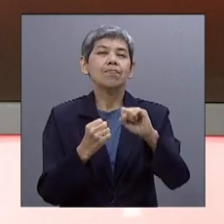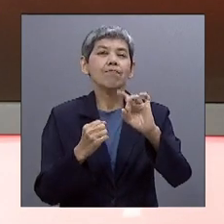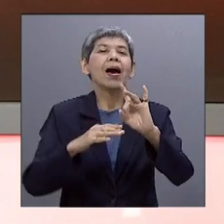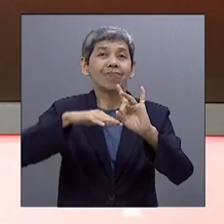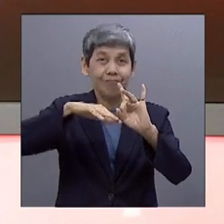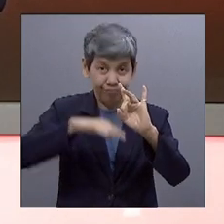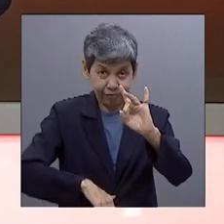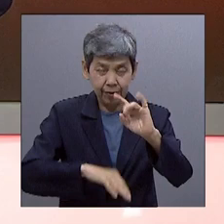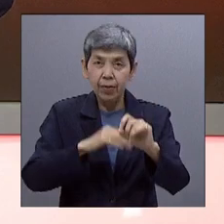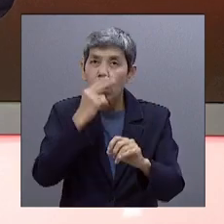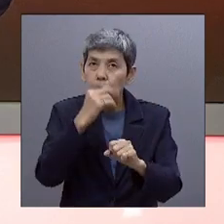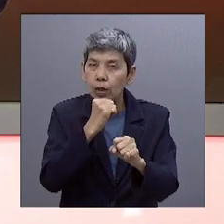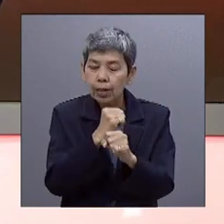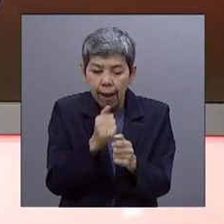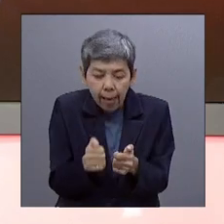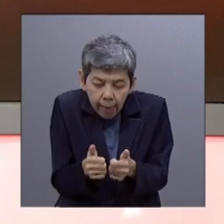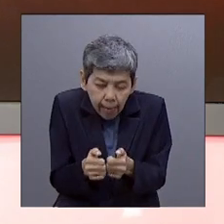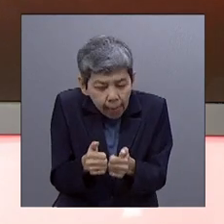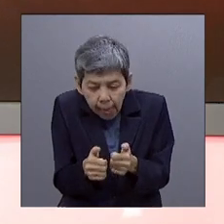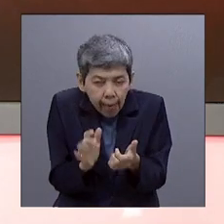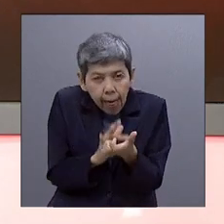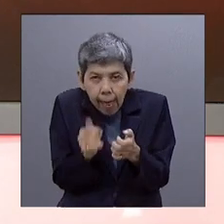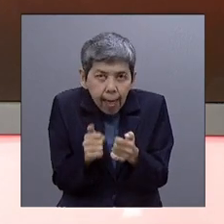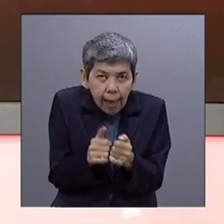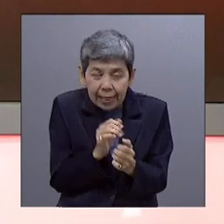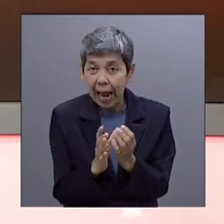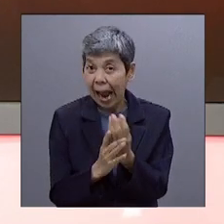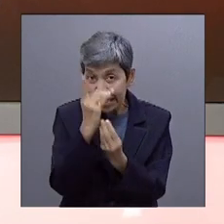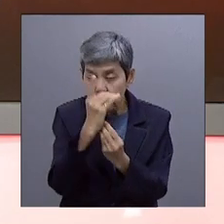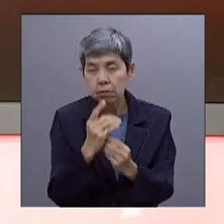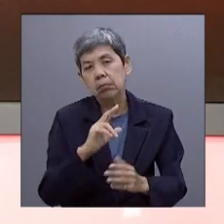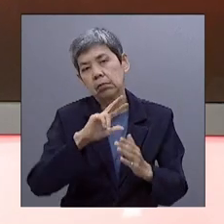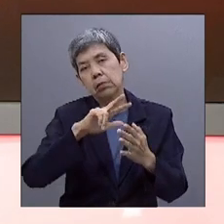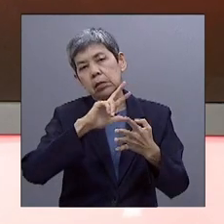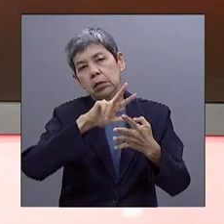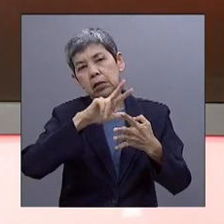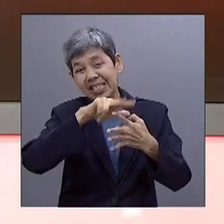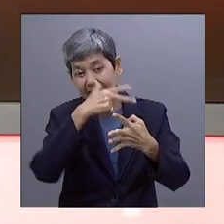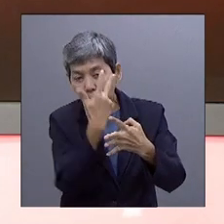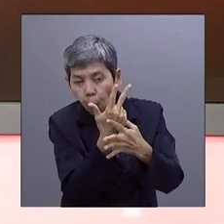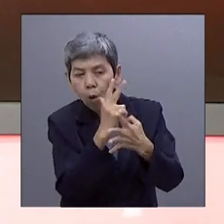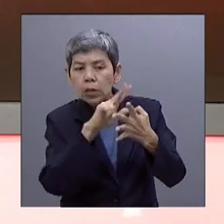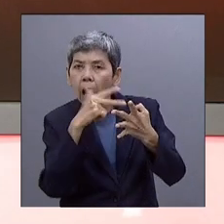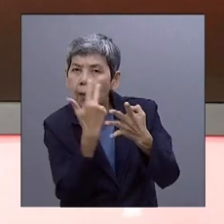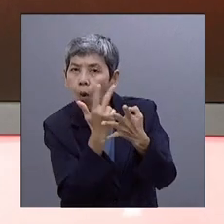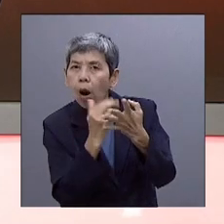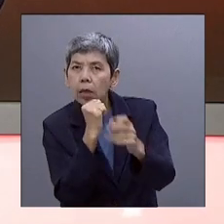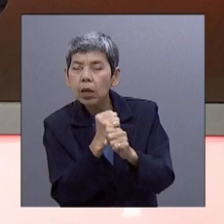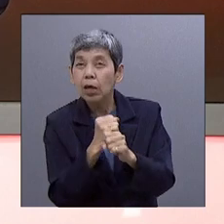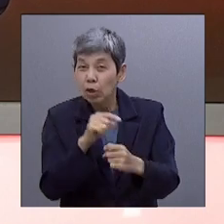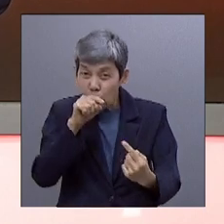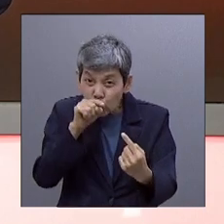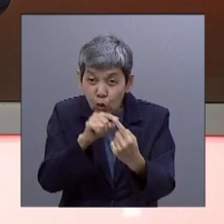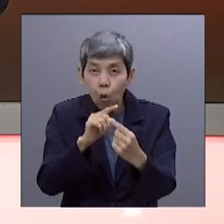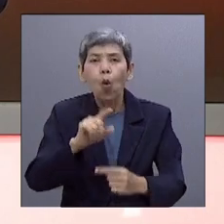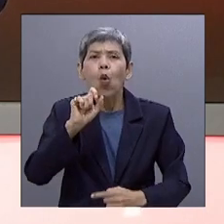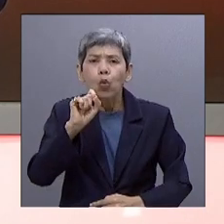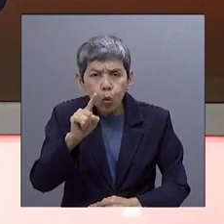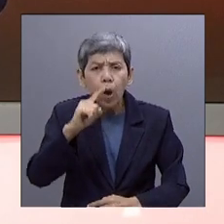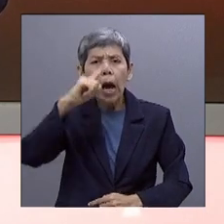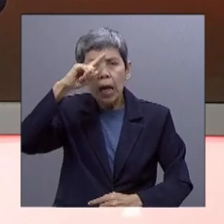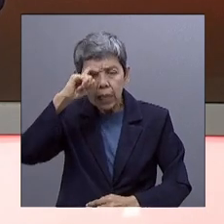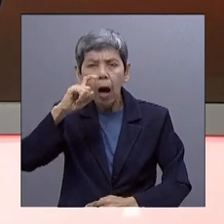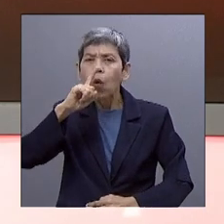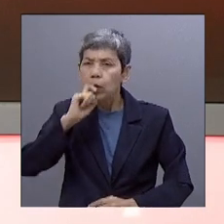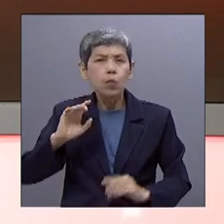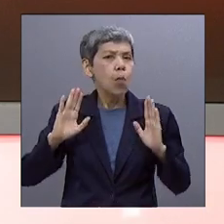คือกำหนดให้เล่นเกมได้สัปดาห์นึงแค่ 3ชั่วโมงและยังกำหนดด้วยนะคะว่าเล่นได้เฉพาะวันศุกร์เสาร์